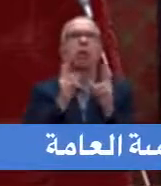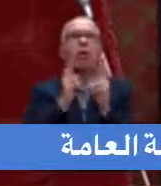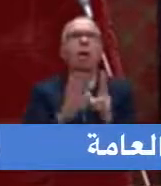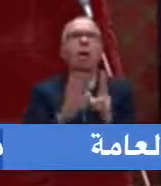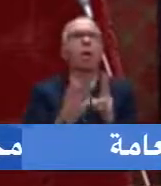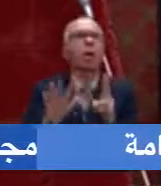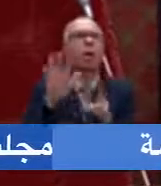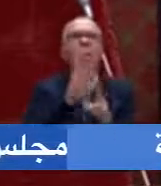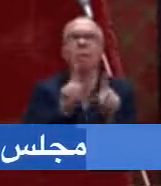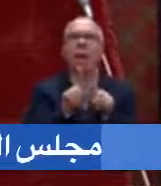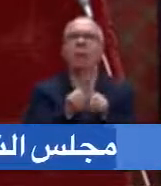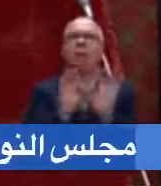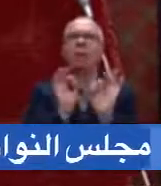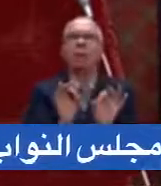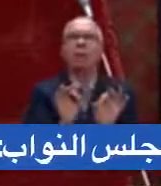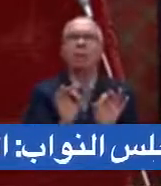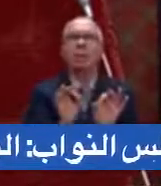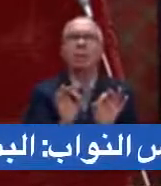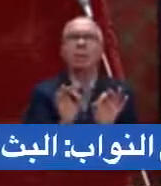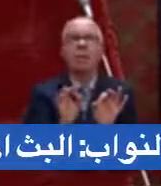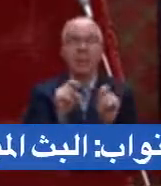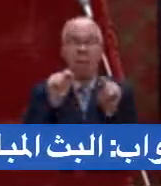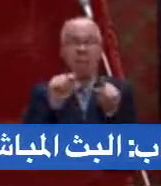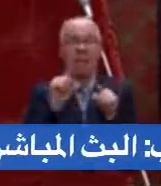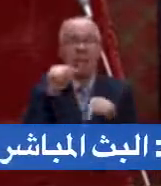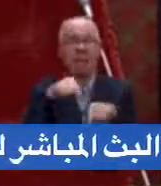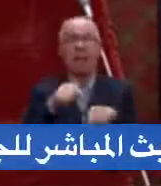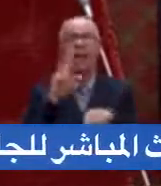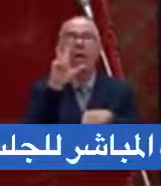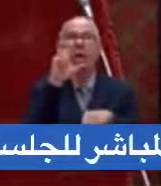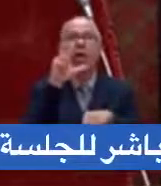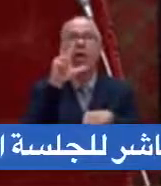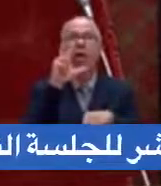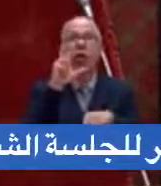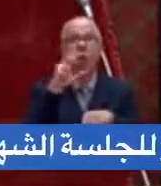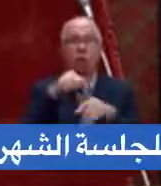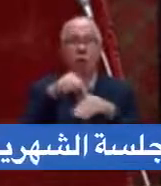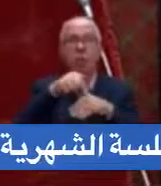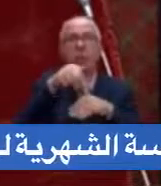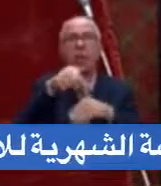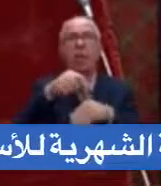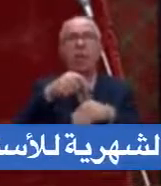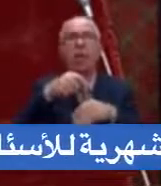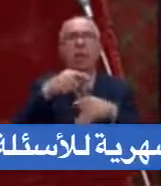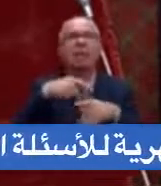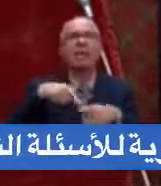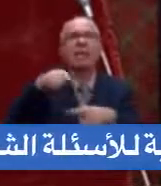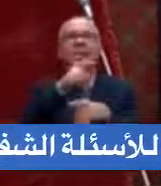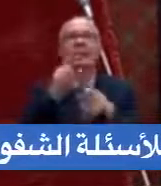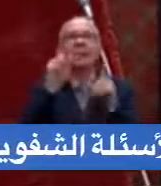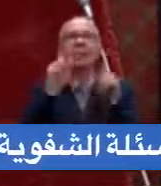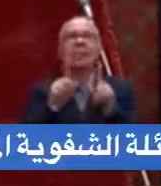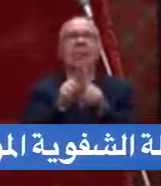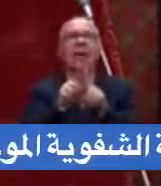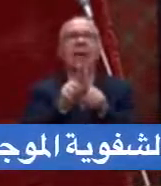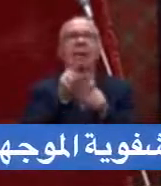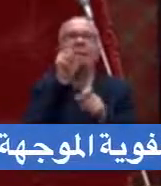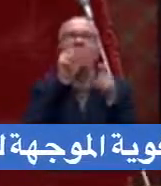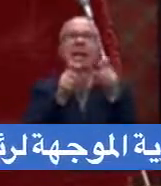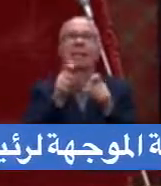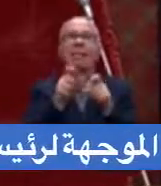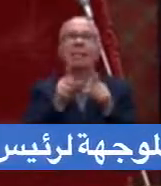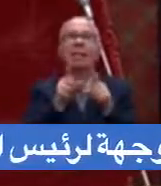ولكن هناك في هذه المرحله ديال 3 شهور غادي نوجهوا الانفاق العمومي للمجالات الاكثر